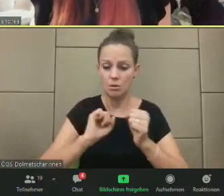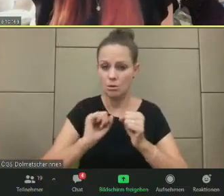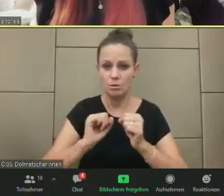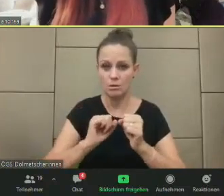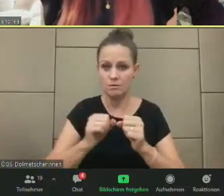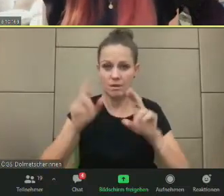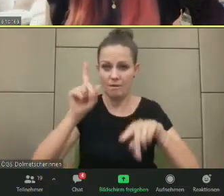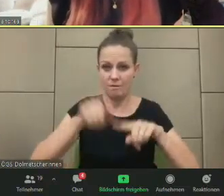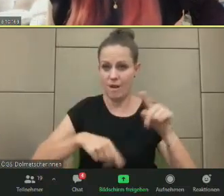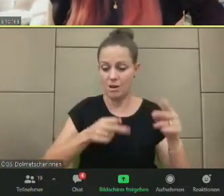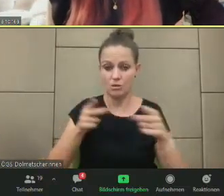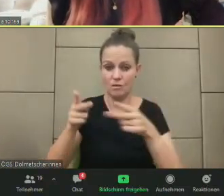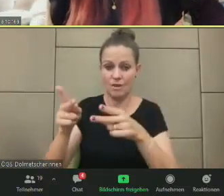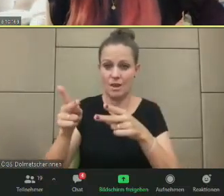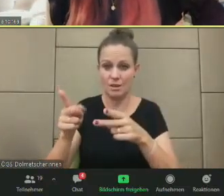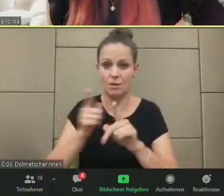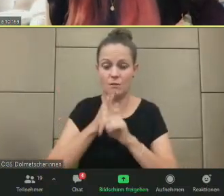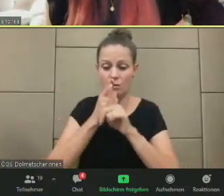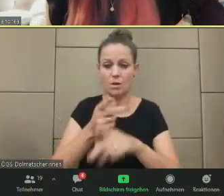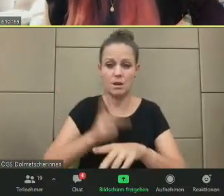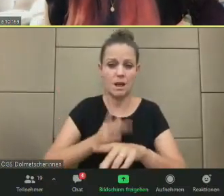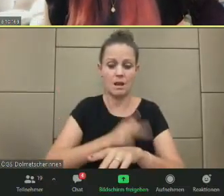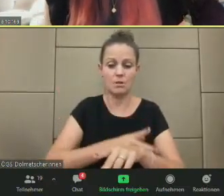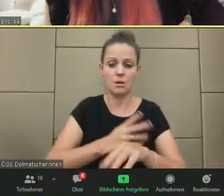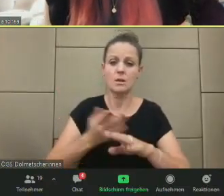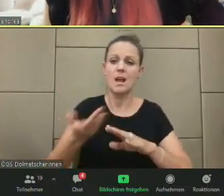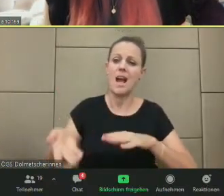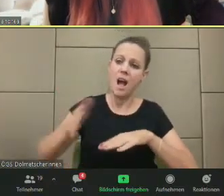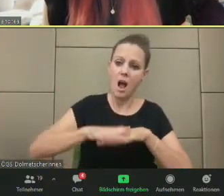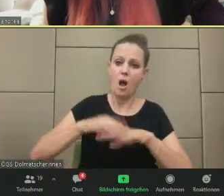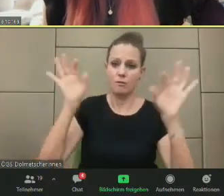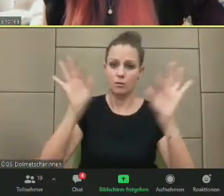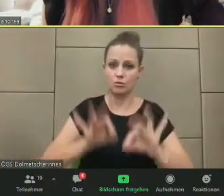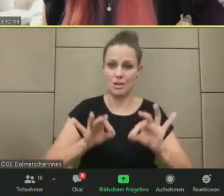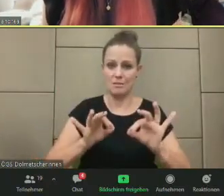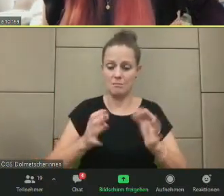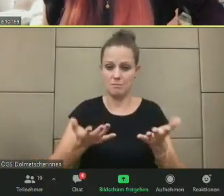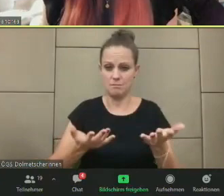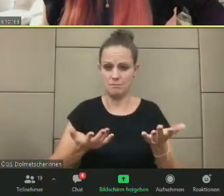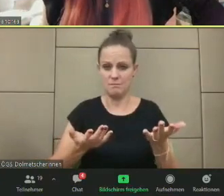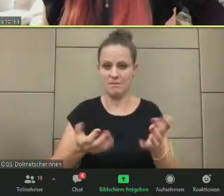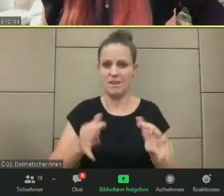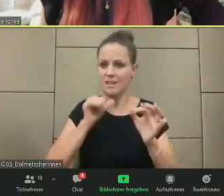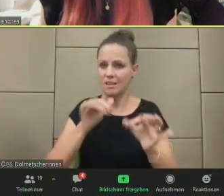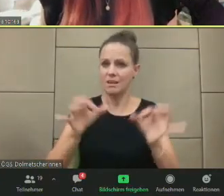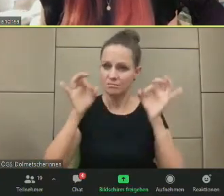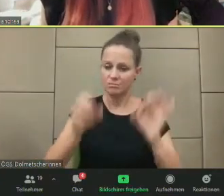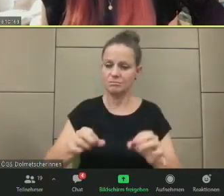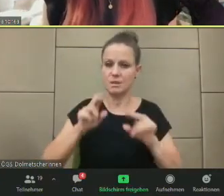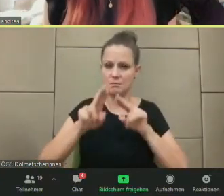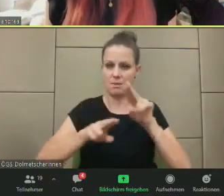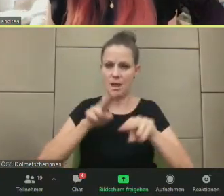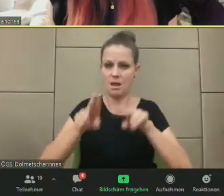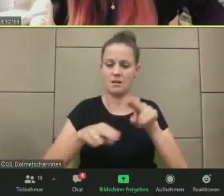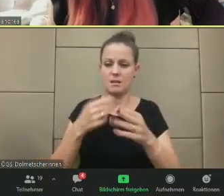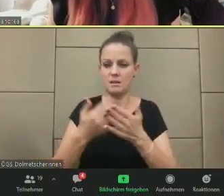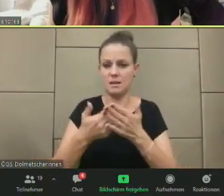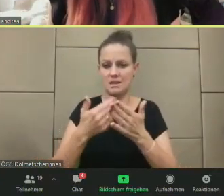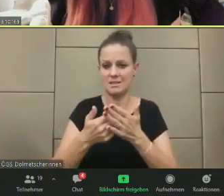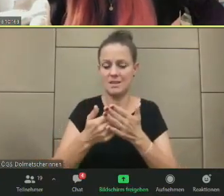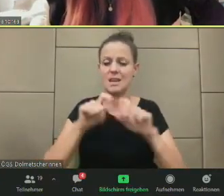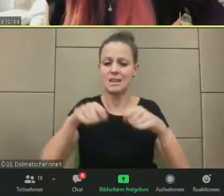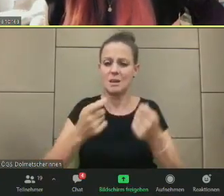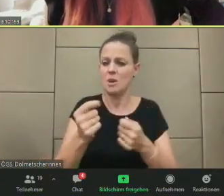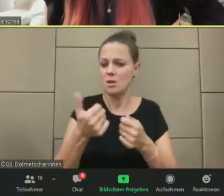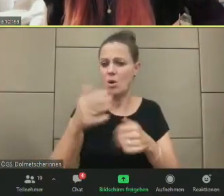wird und die Krankheit einfach nicht an der Wurzel behandelt wird. Und das Problem ist, dass es sehr wenige Ärzte gibt,